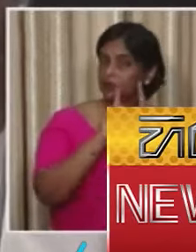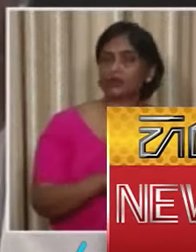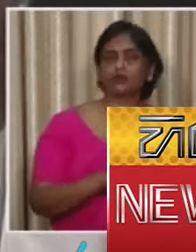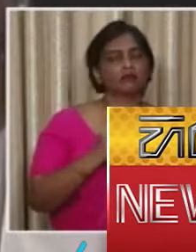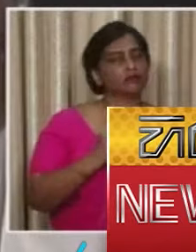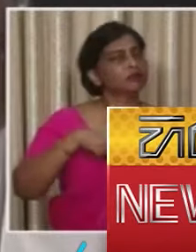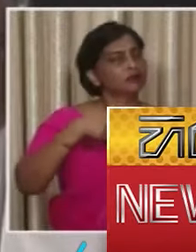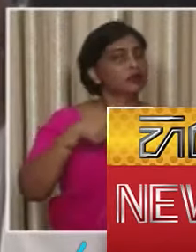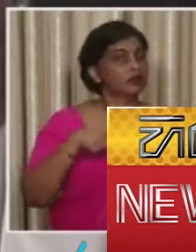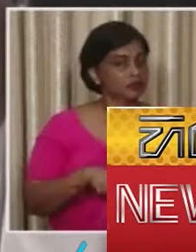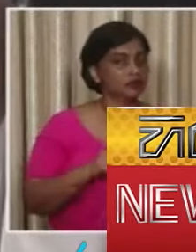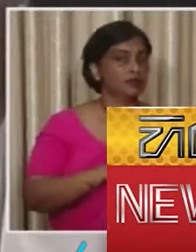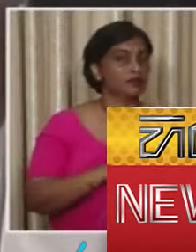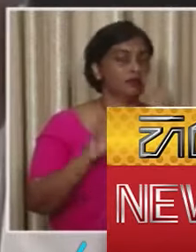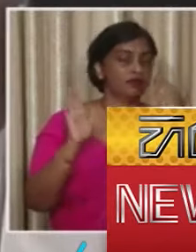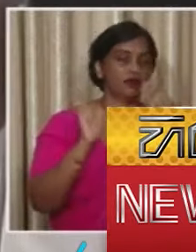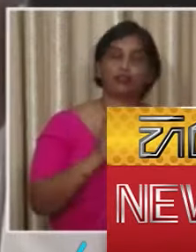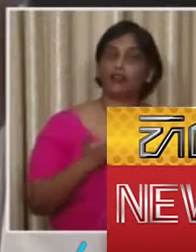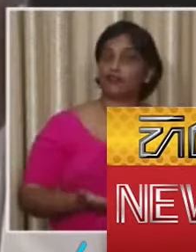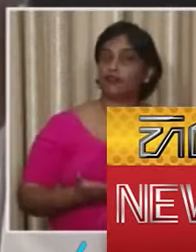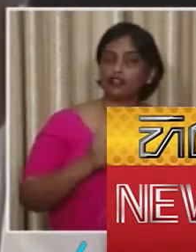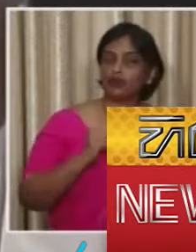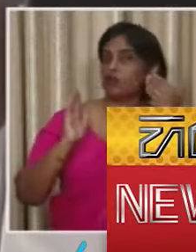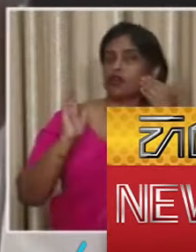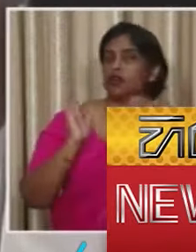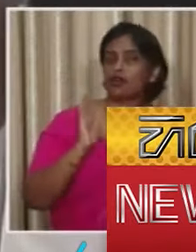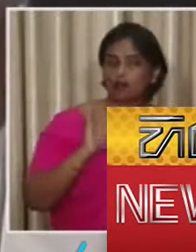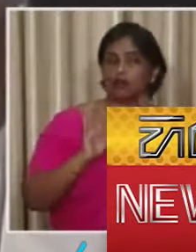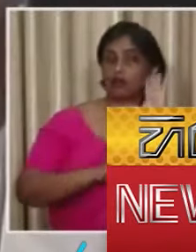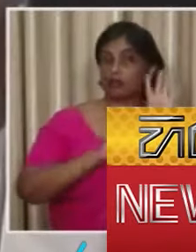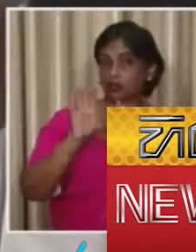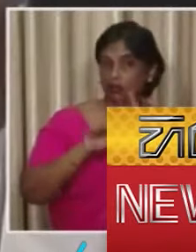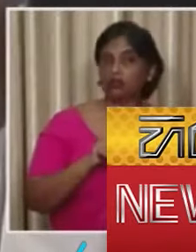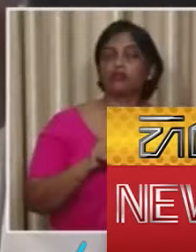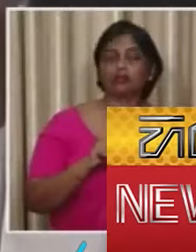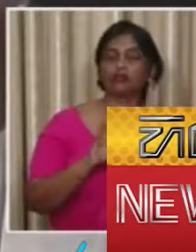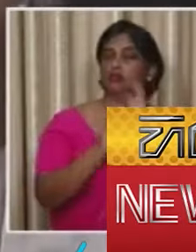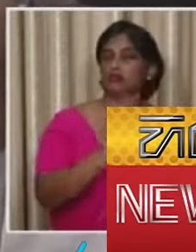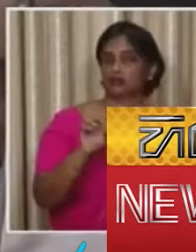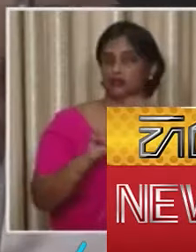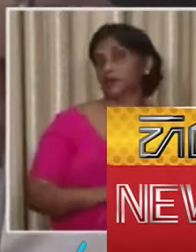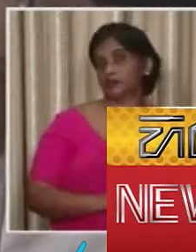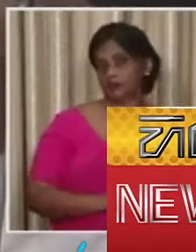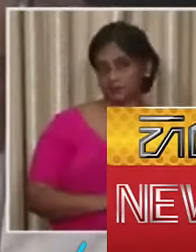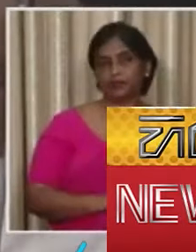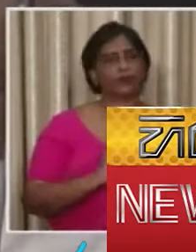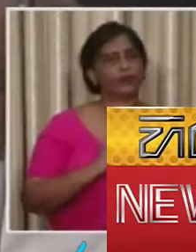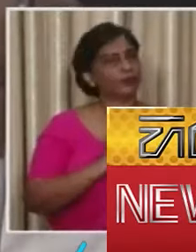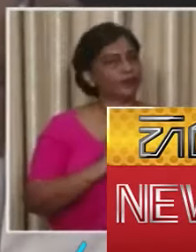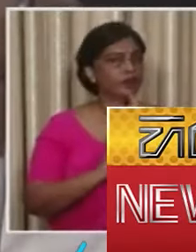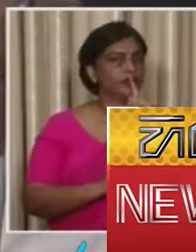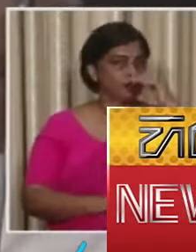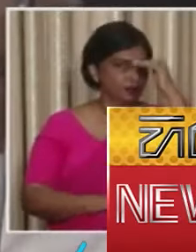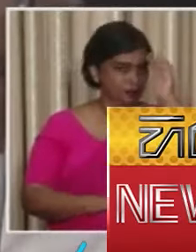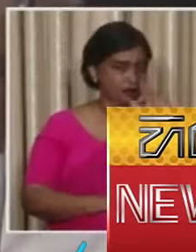යමින් මම අද මේ සභාව හමුවේ වර්තමාන තත්ත්වය පිළිබඳ තොරතුරු අනාවරණය කරන්නට කැමතියි. ගරු